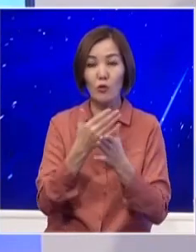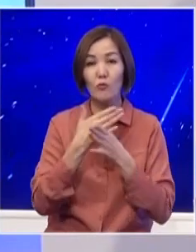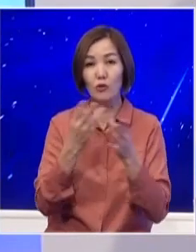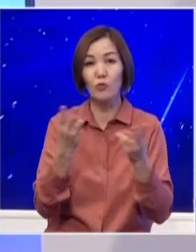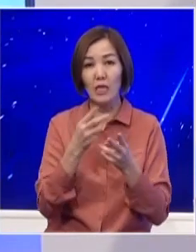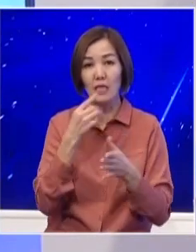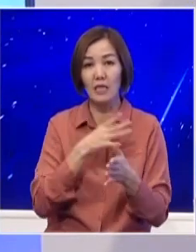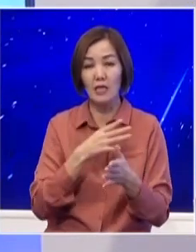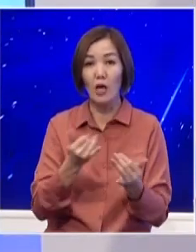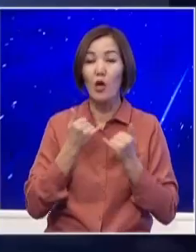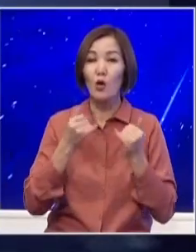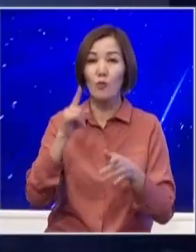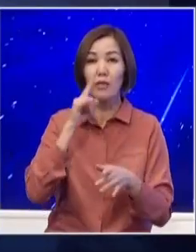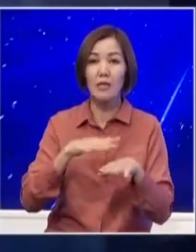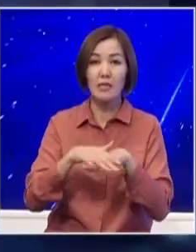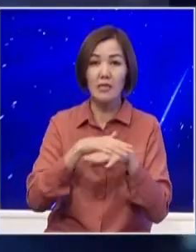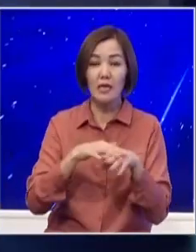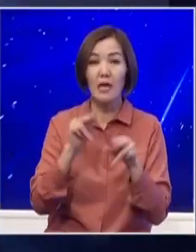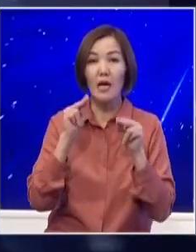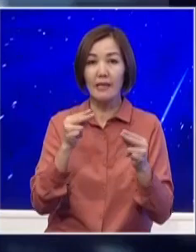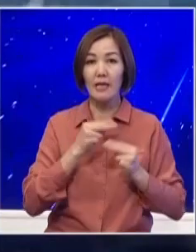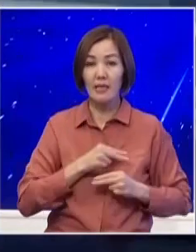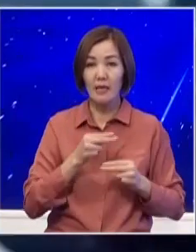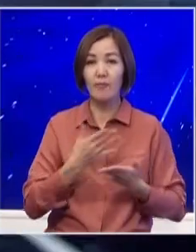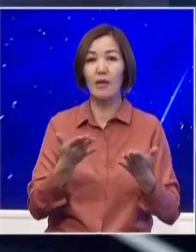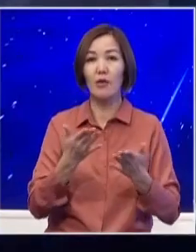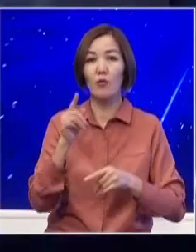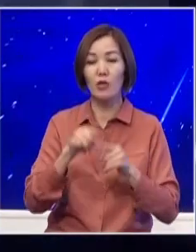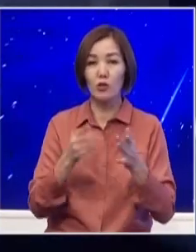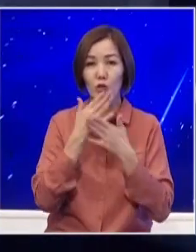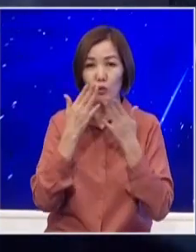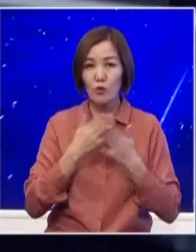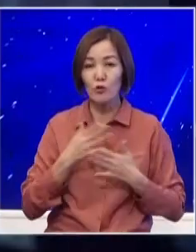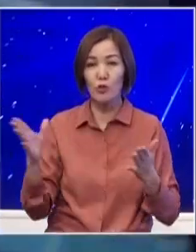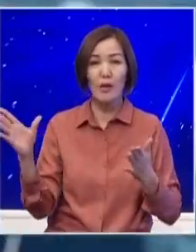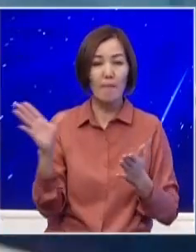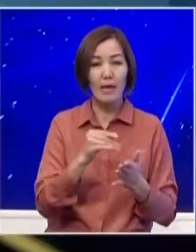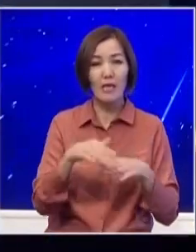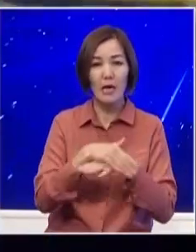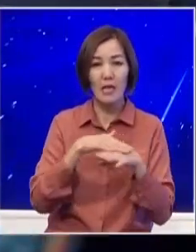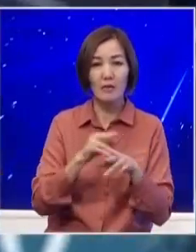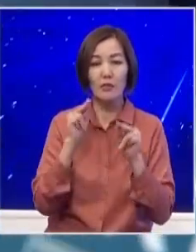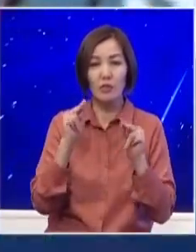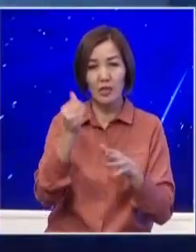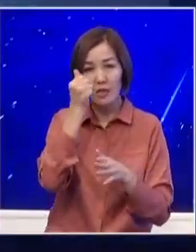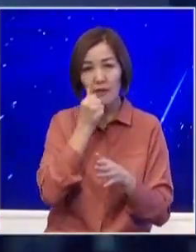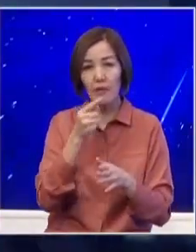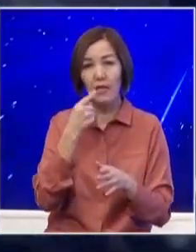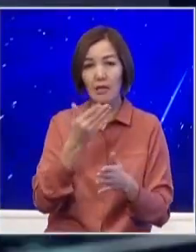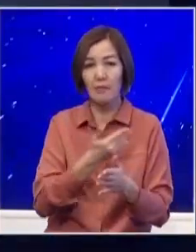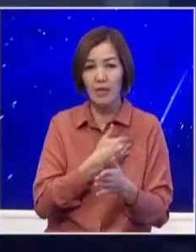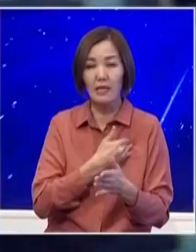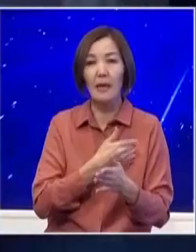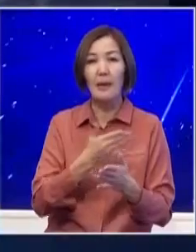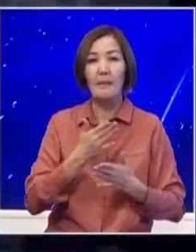шақырды. Құрметті отандастар, адал еңбегі жасампаздығы мен отаншылдығы үшін барша халқымызға шынайы ризашылығымды білдірем.